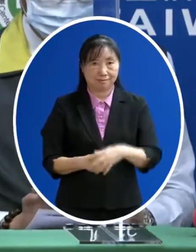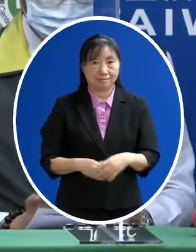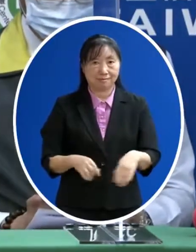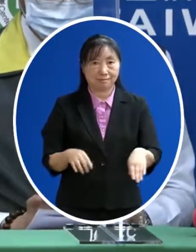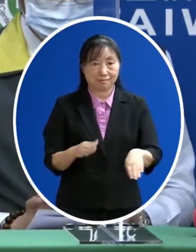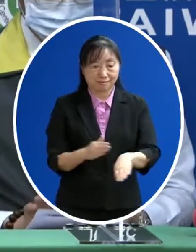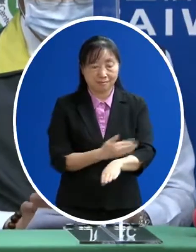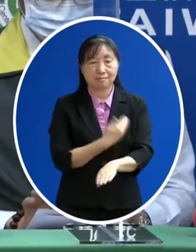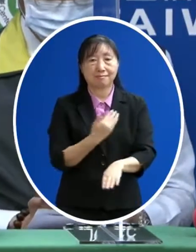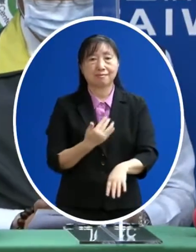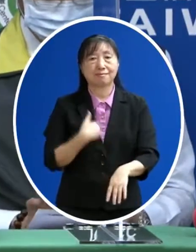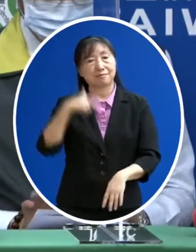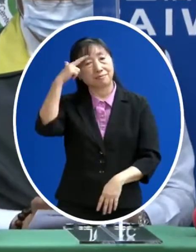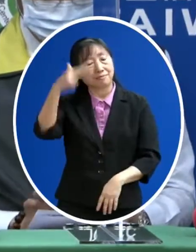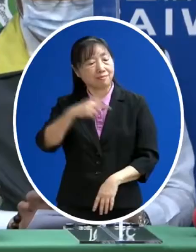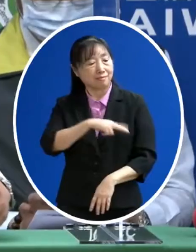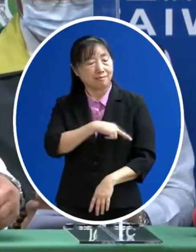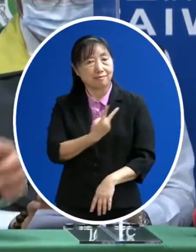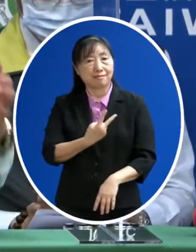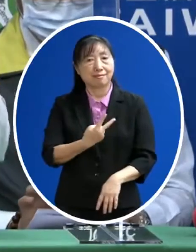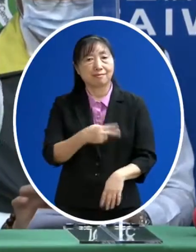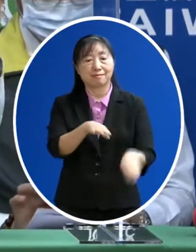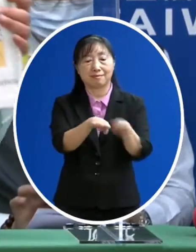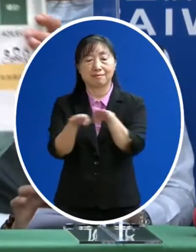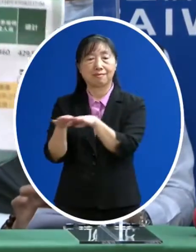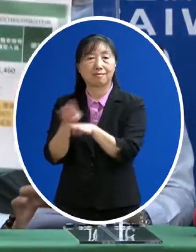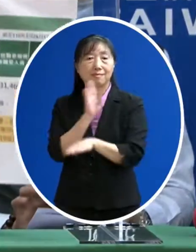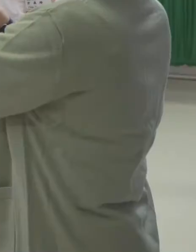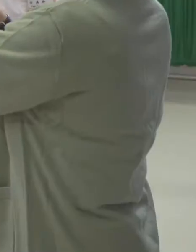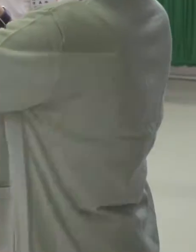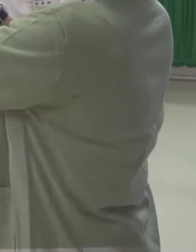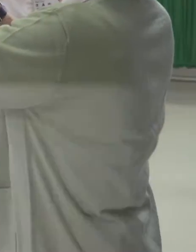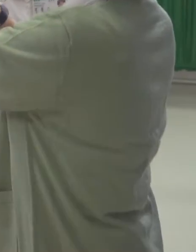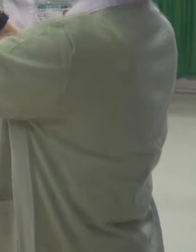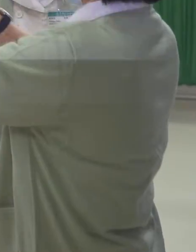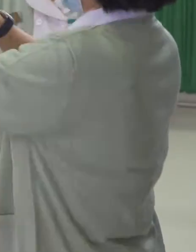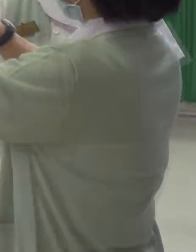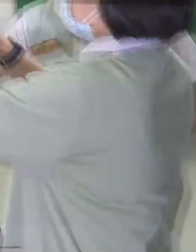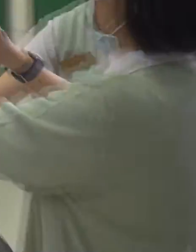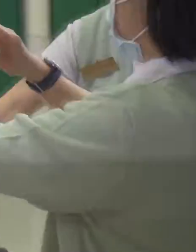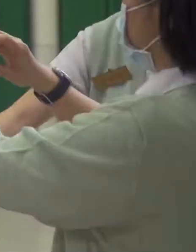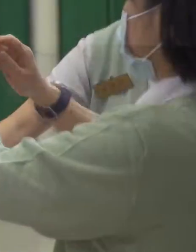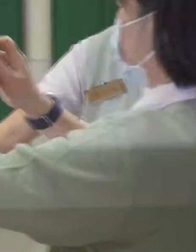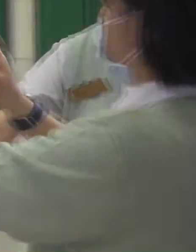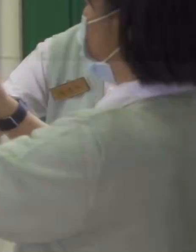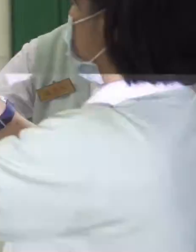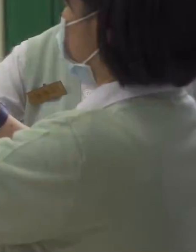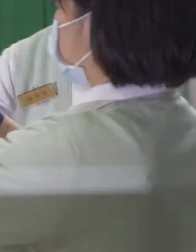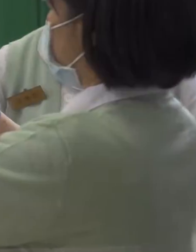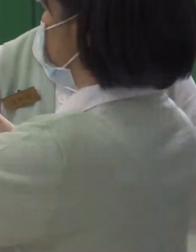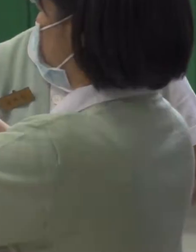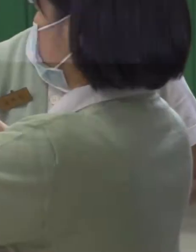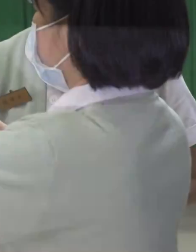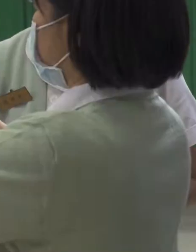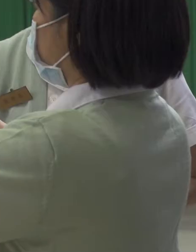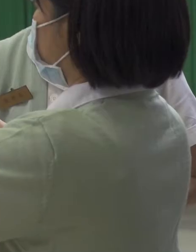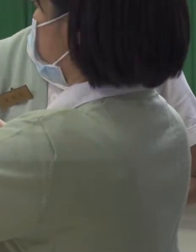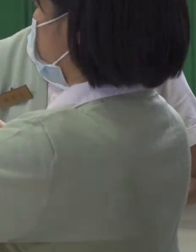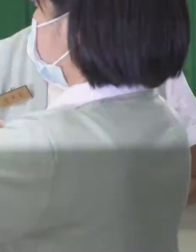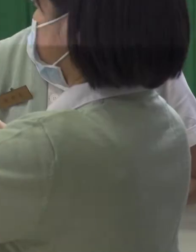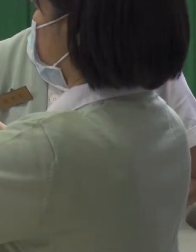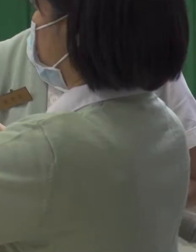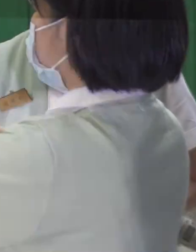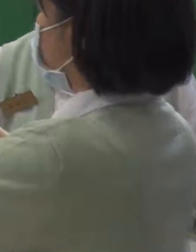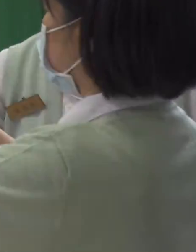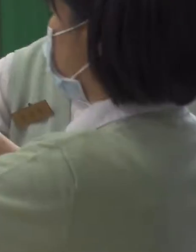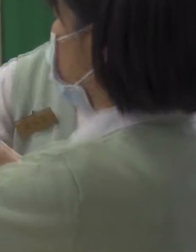心指挥官陈时中31号下午在疫情记者会中宣布，自4月6号起开放所有第一类医事人员接